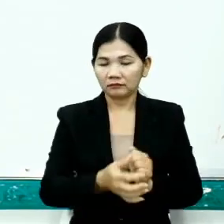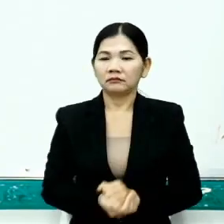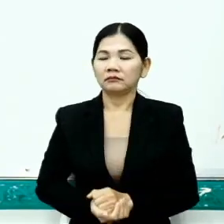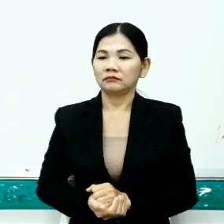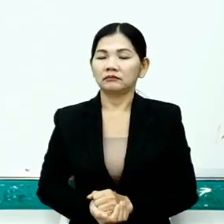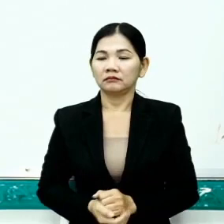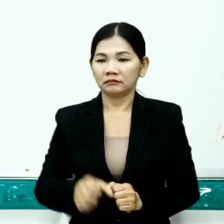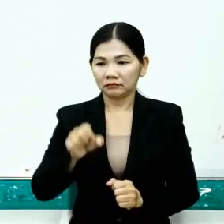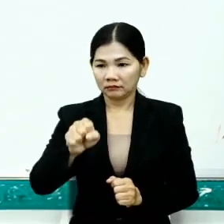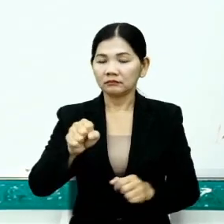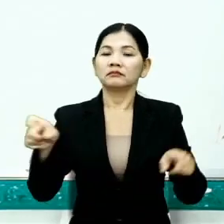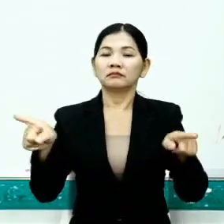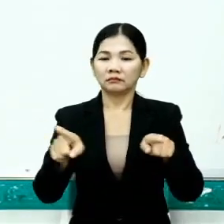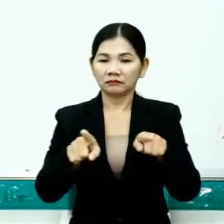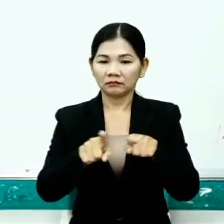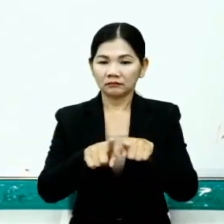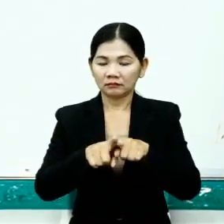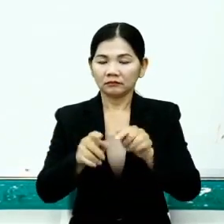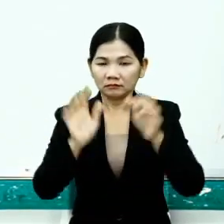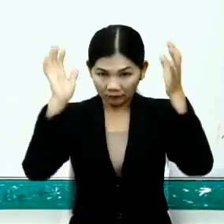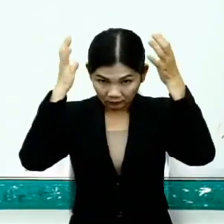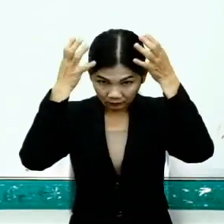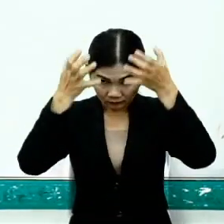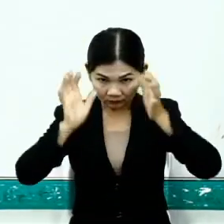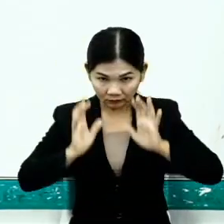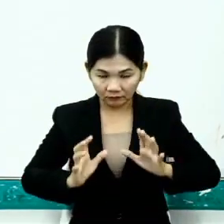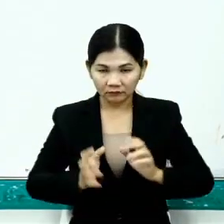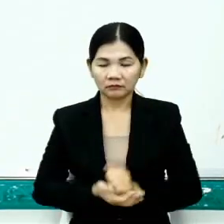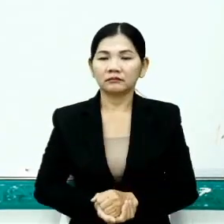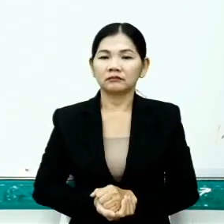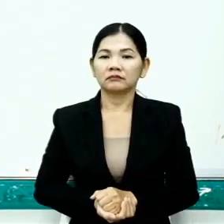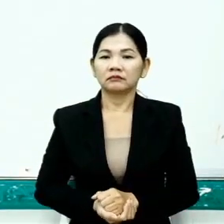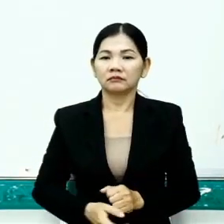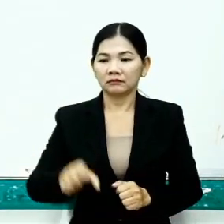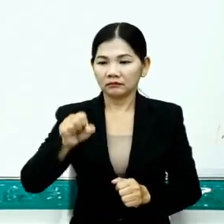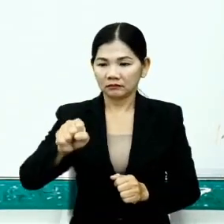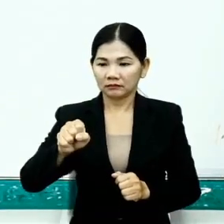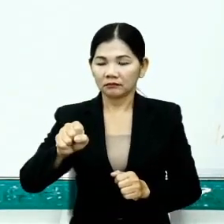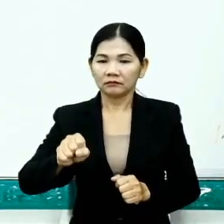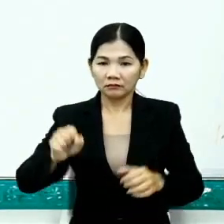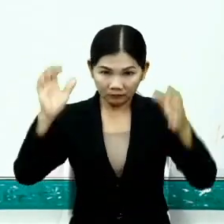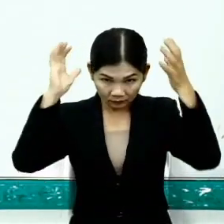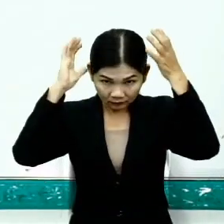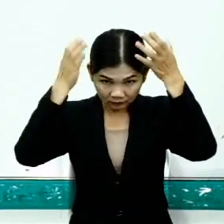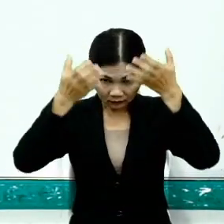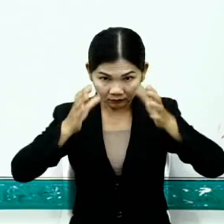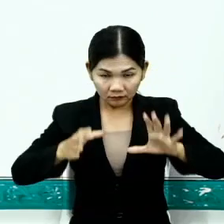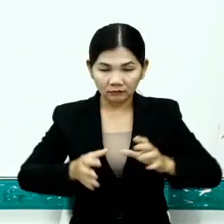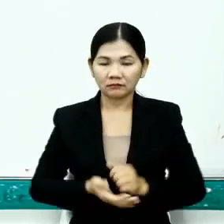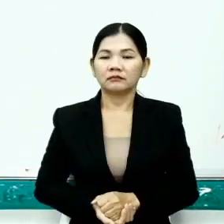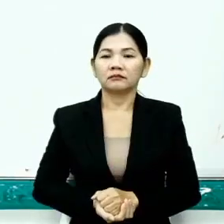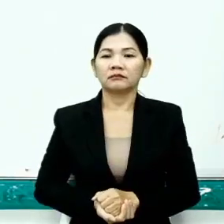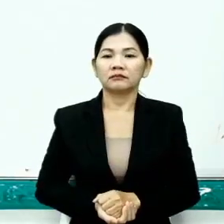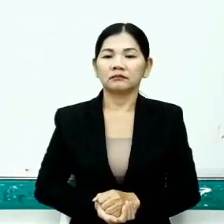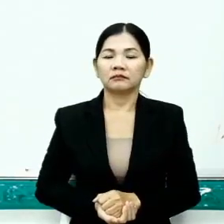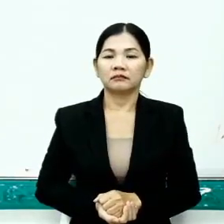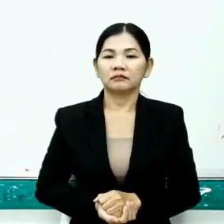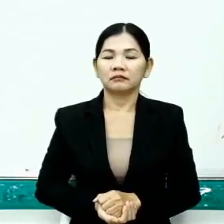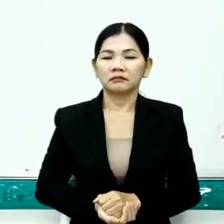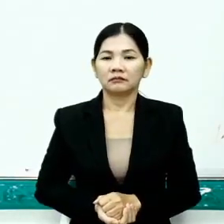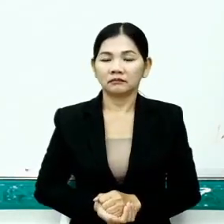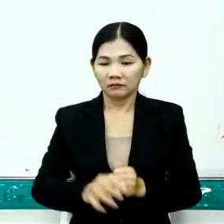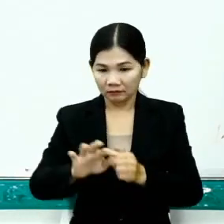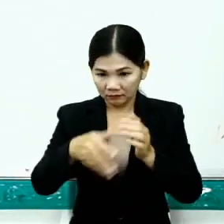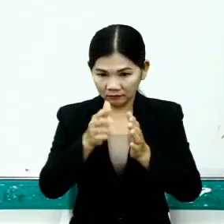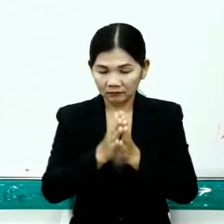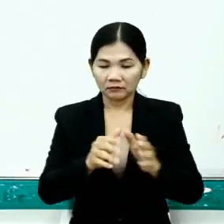đám. To đôi chì pía tàu. Lần tí cất. To đôi chì pía tàu. Chà